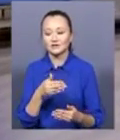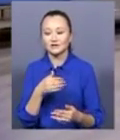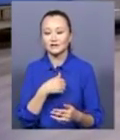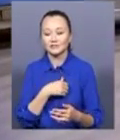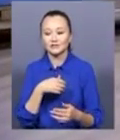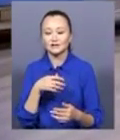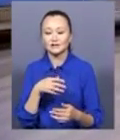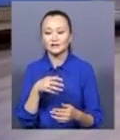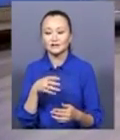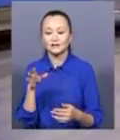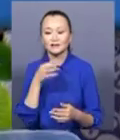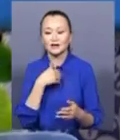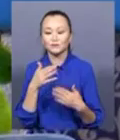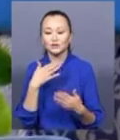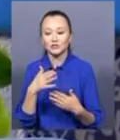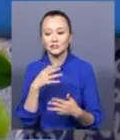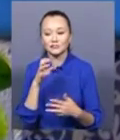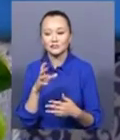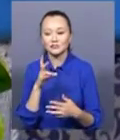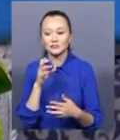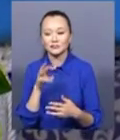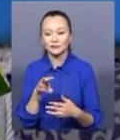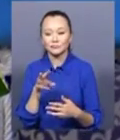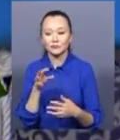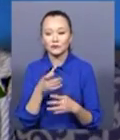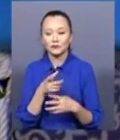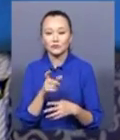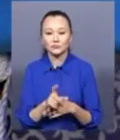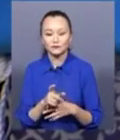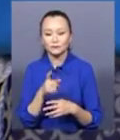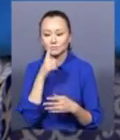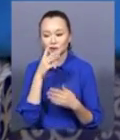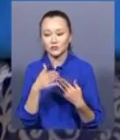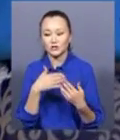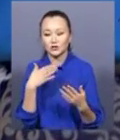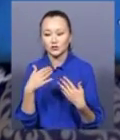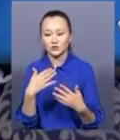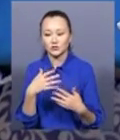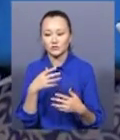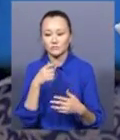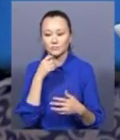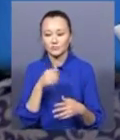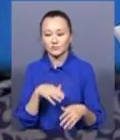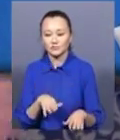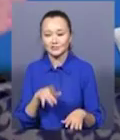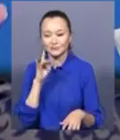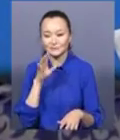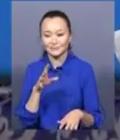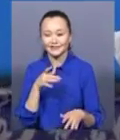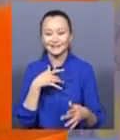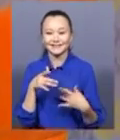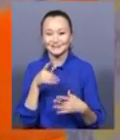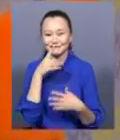я практически общалась с ним. Очень была в близких отношениях. Играть в ботинках знаменитого артиста. Ну, ближе-то